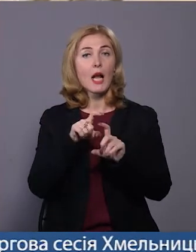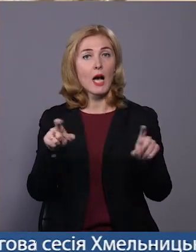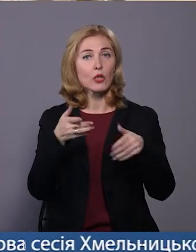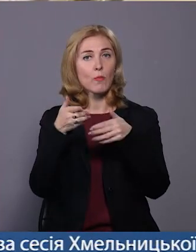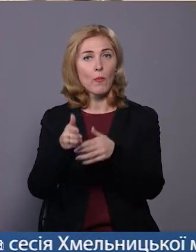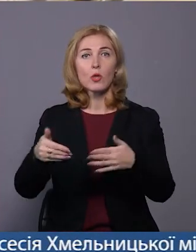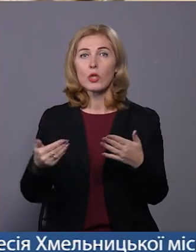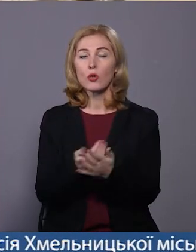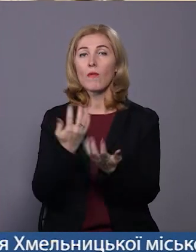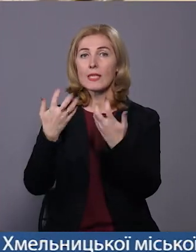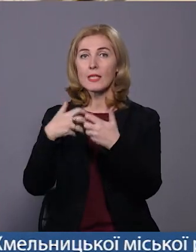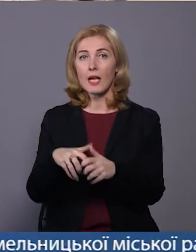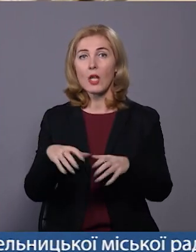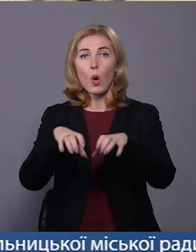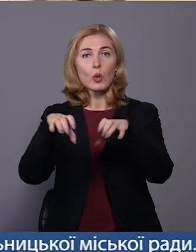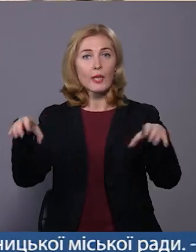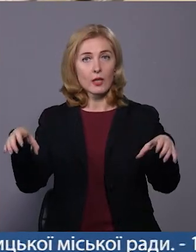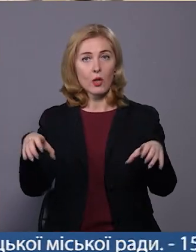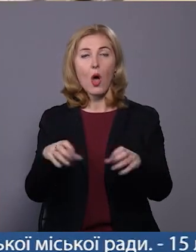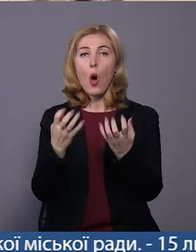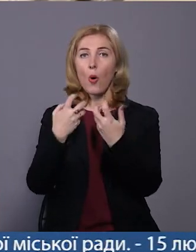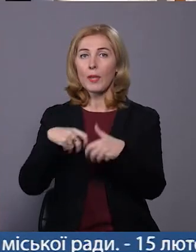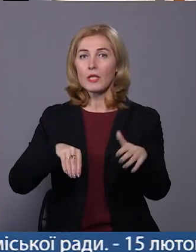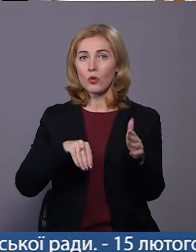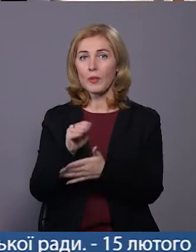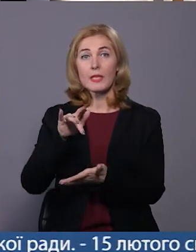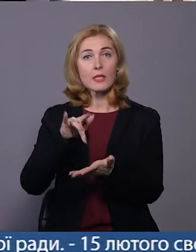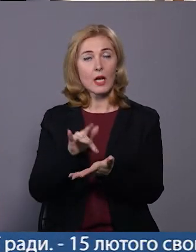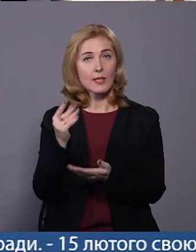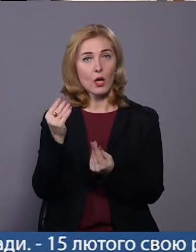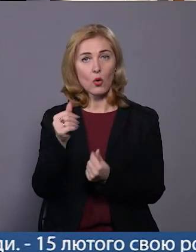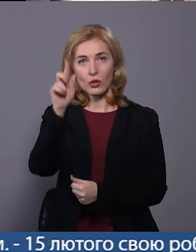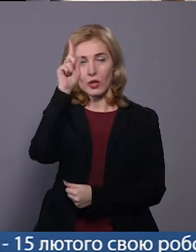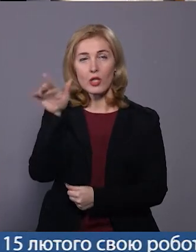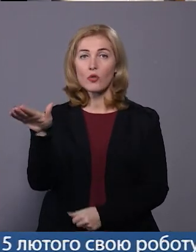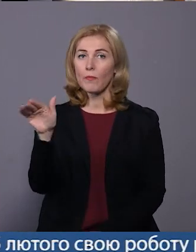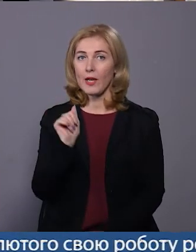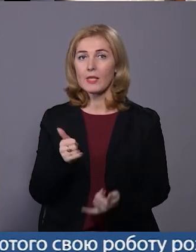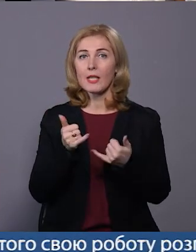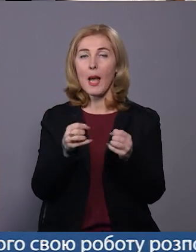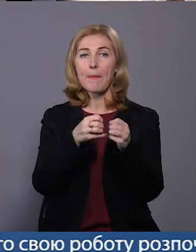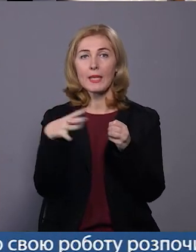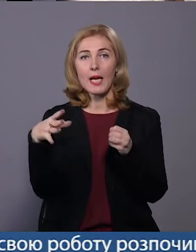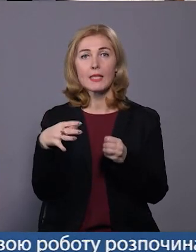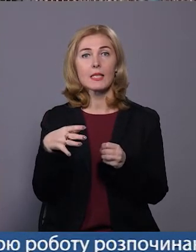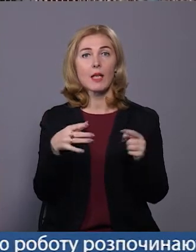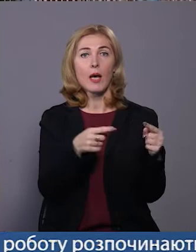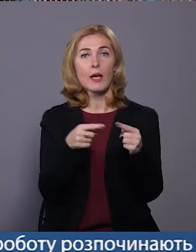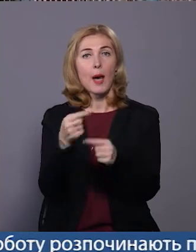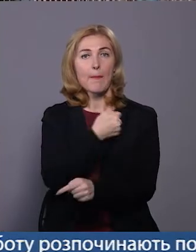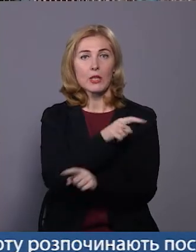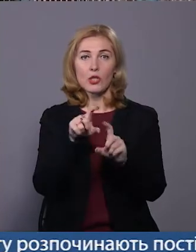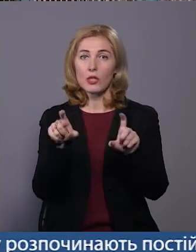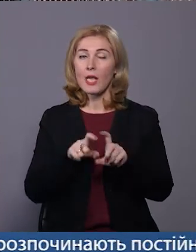нова станція контейнерного типу. Обладнання закупили централізовано за кошти державної субвенції для 15 опорних медичних